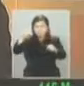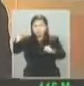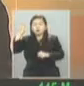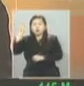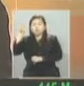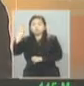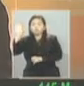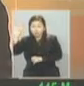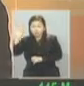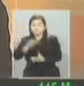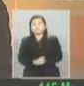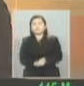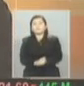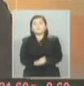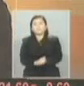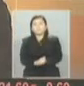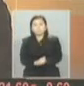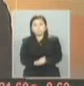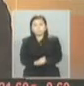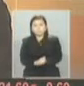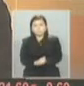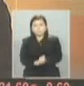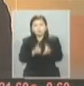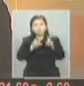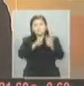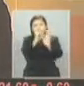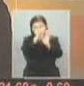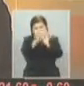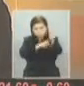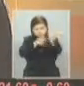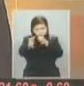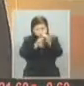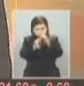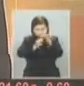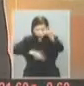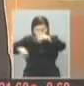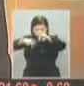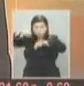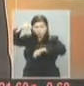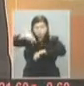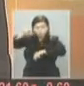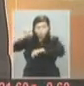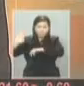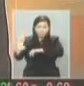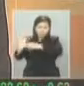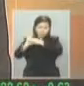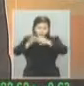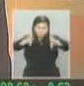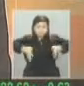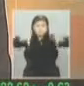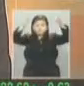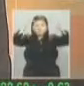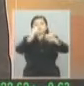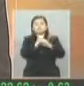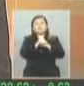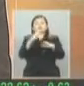วันนี้คณะกรรมการกฤษฎีกาได้ประชุมนัดแรกเพื่อพิจารณาร่างพระราชบัญญัติควบคุมอาคารโดยคาดว่าเตรียมสรุปในวันพรุ่งนี้นะ